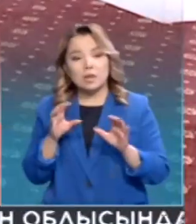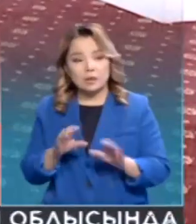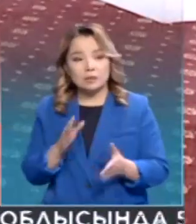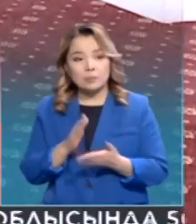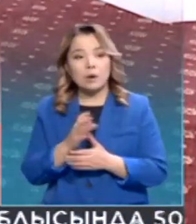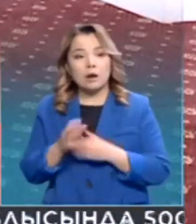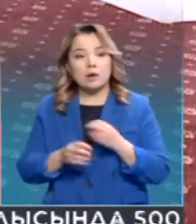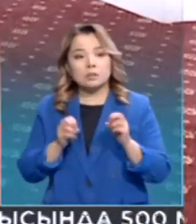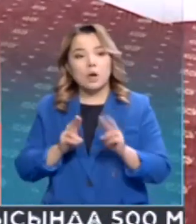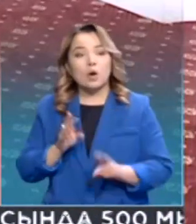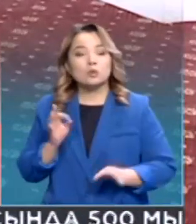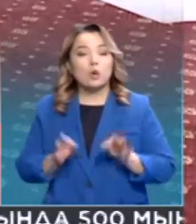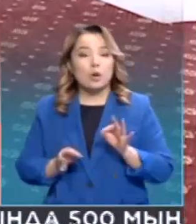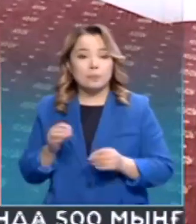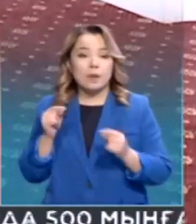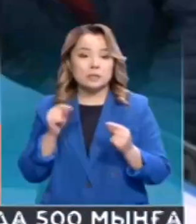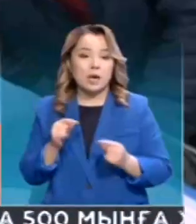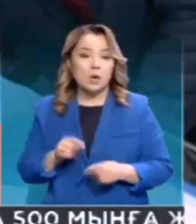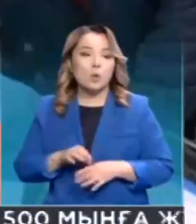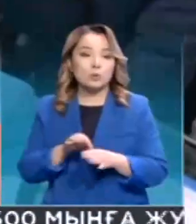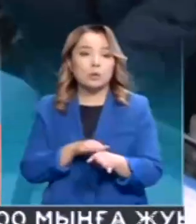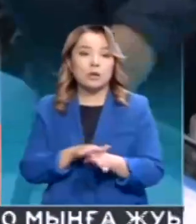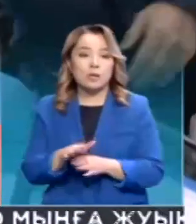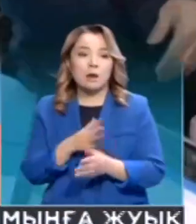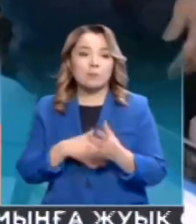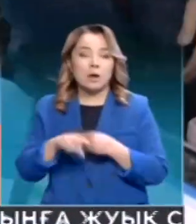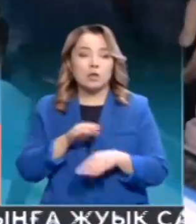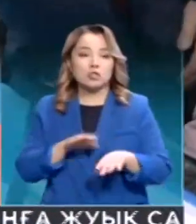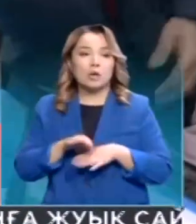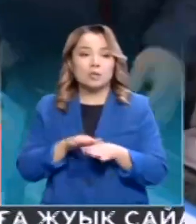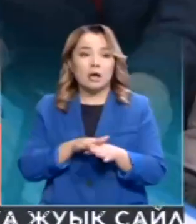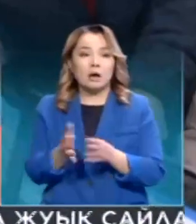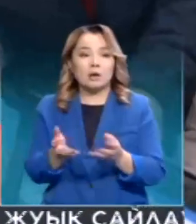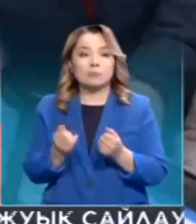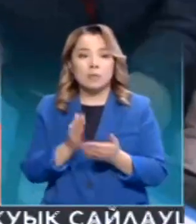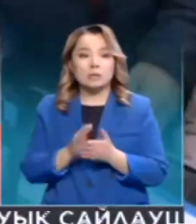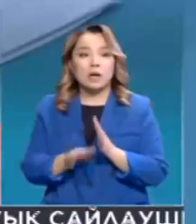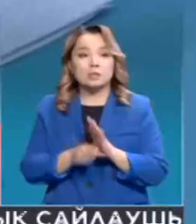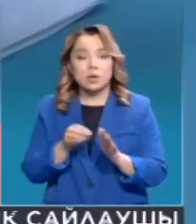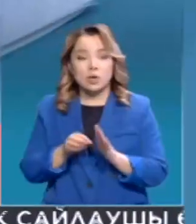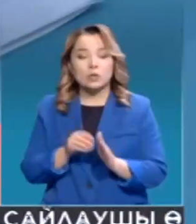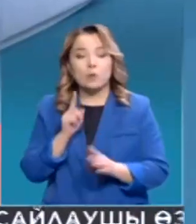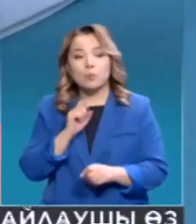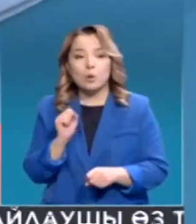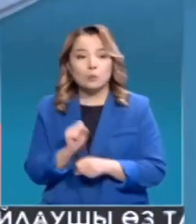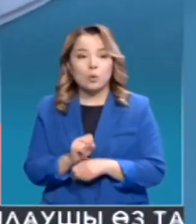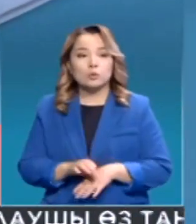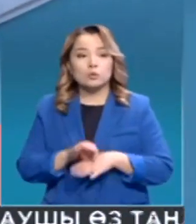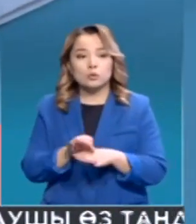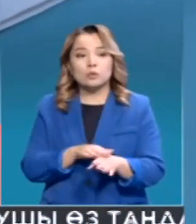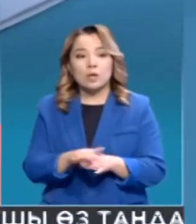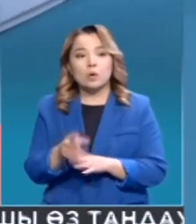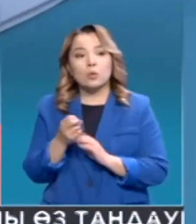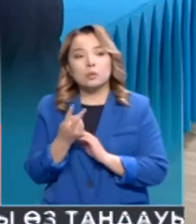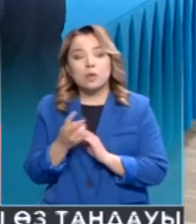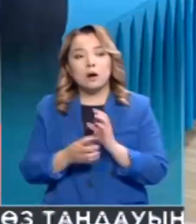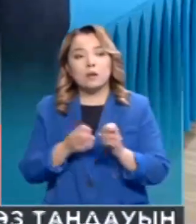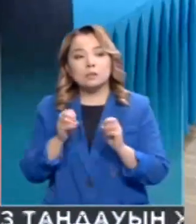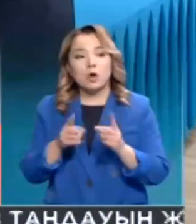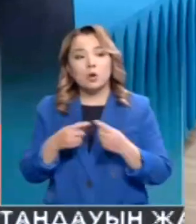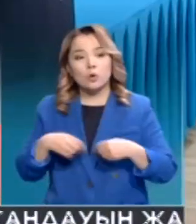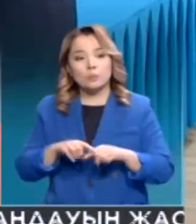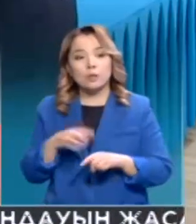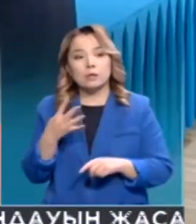және халықаралық нормаларға сай өту үшін барлық шара қабылданды. Сайлау барысына мониторинг жүргізу үшін 12 халықаралық ұйым